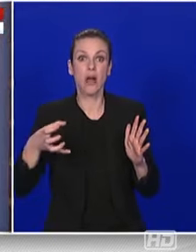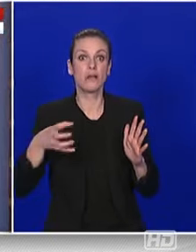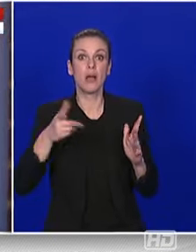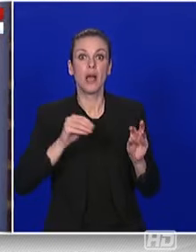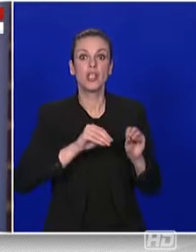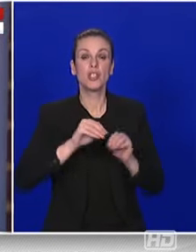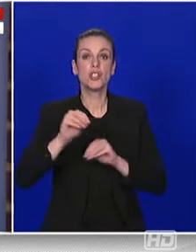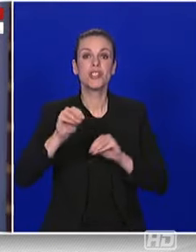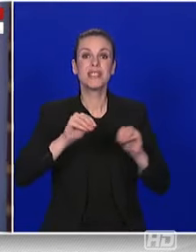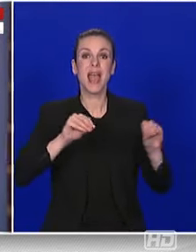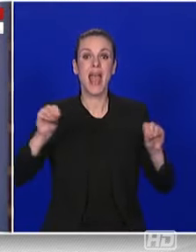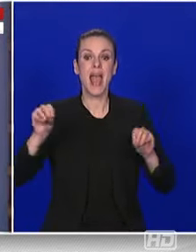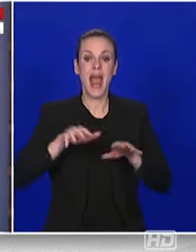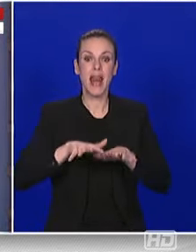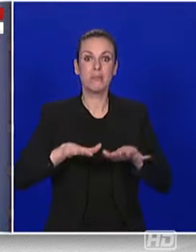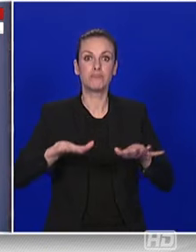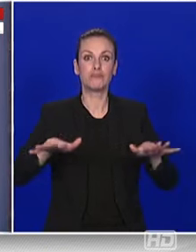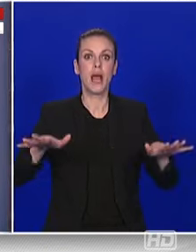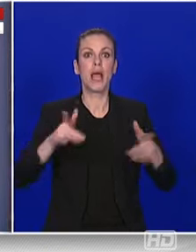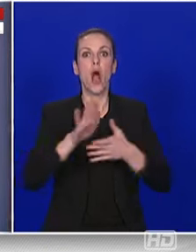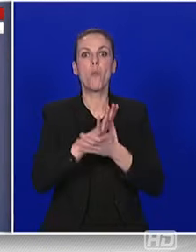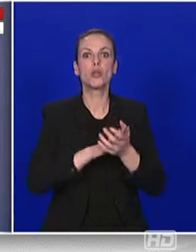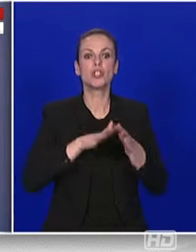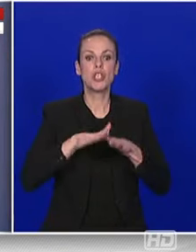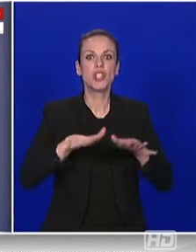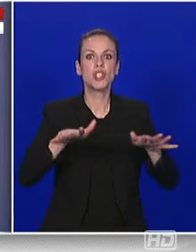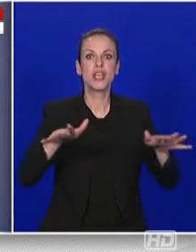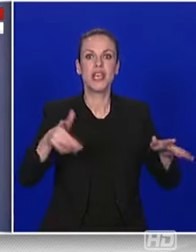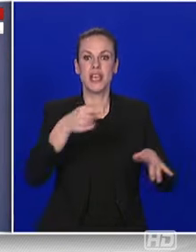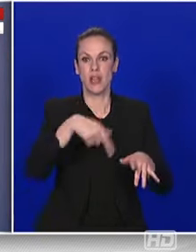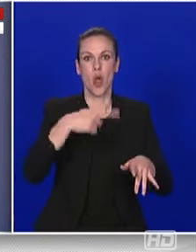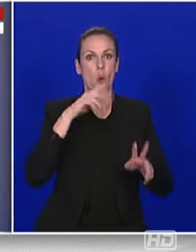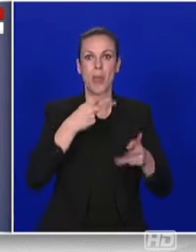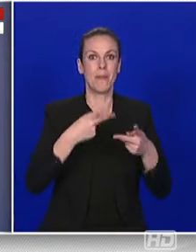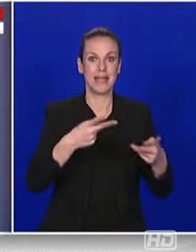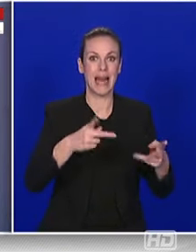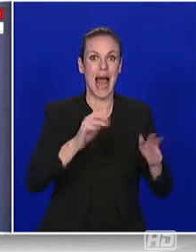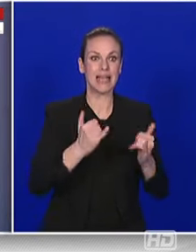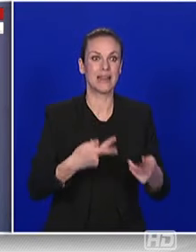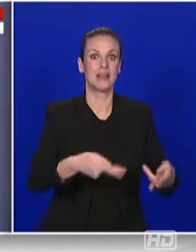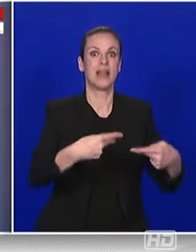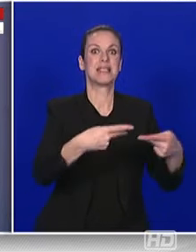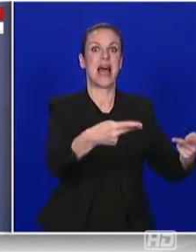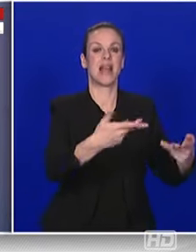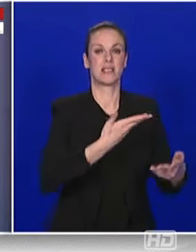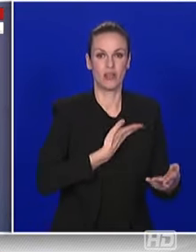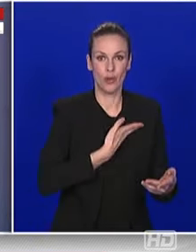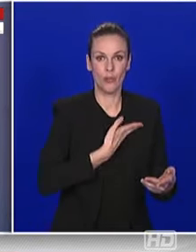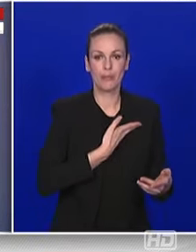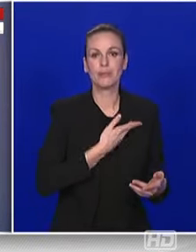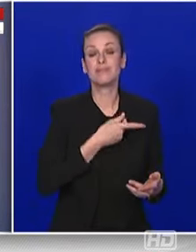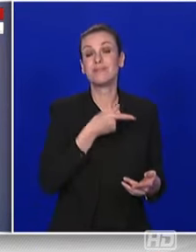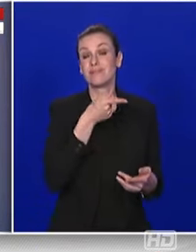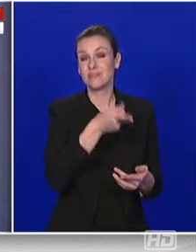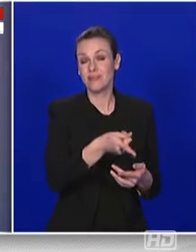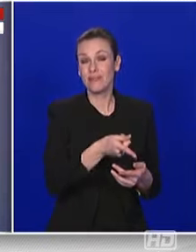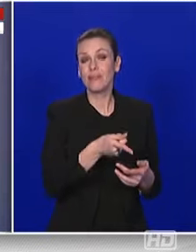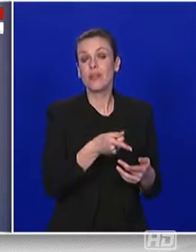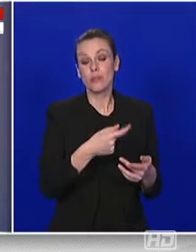na one nezaražene stanovnike te županije, onda je to podatak koji recimo